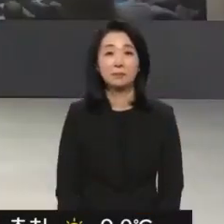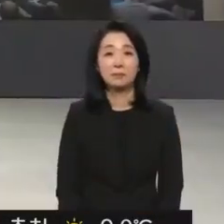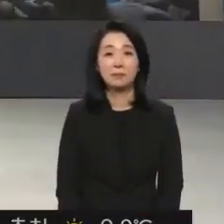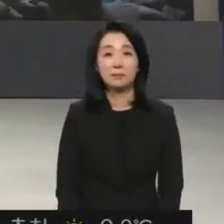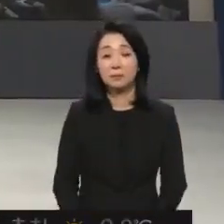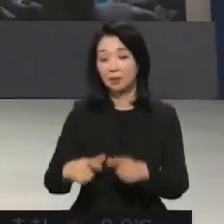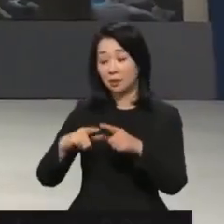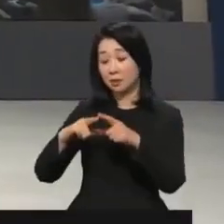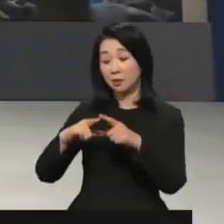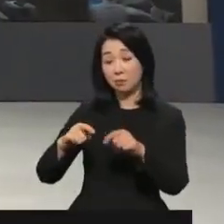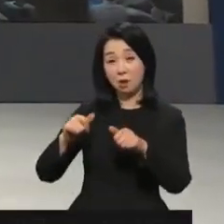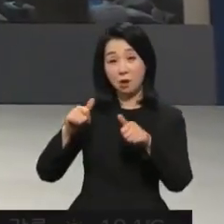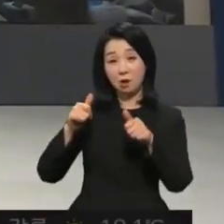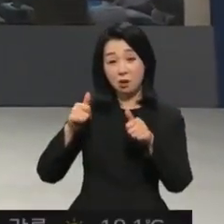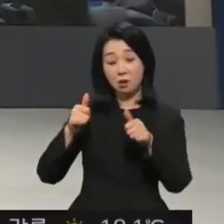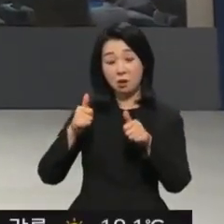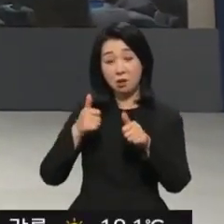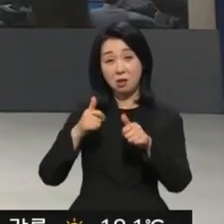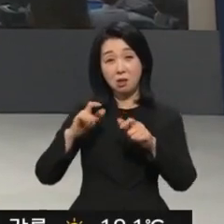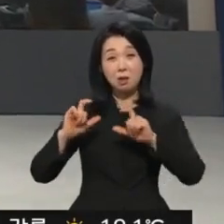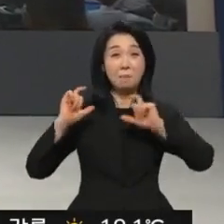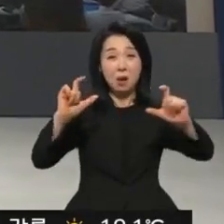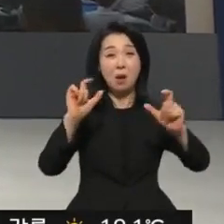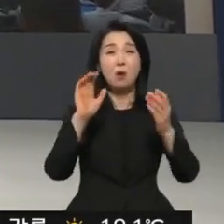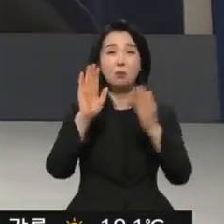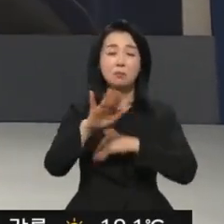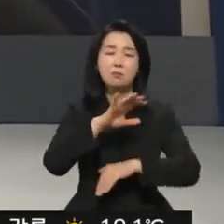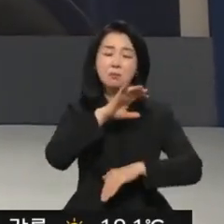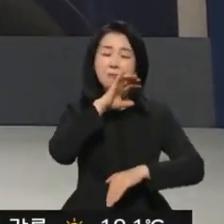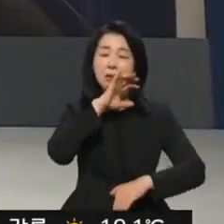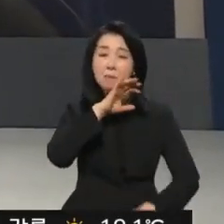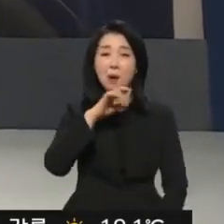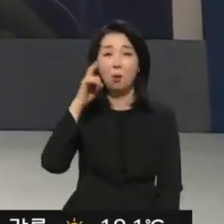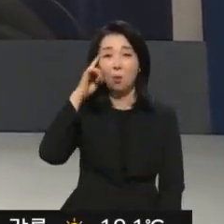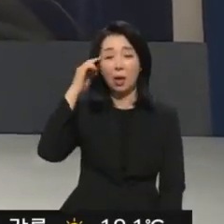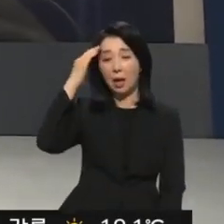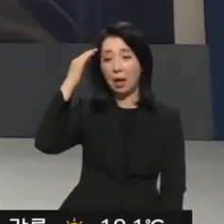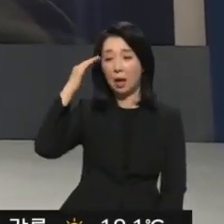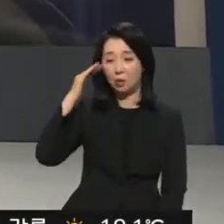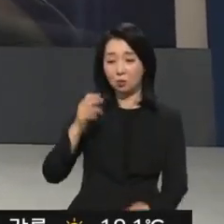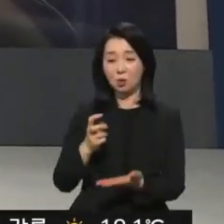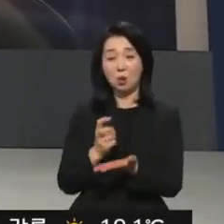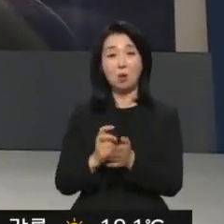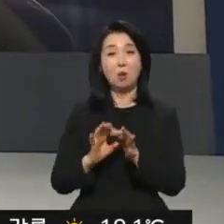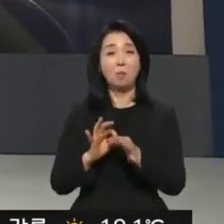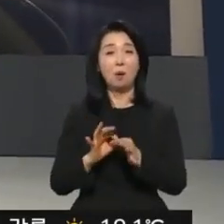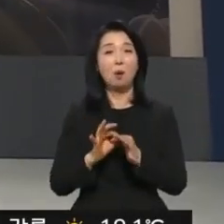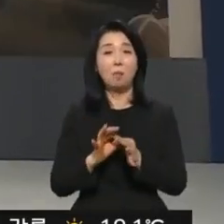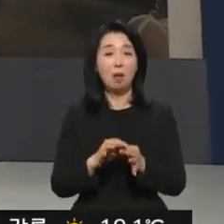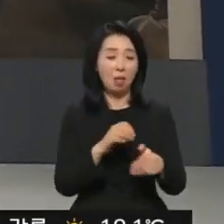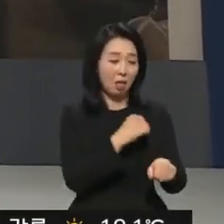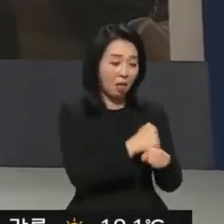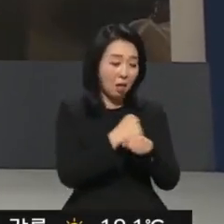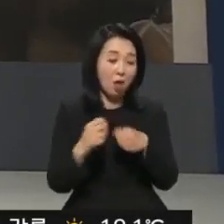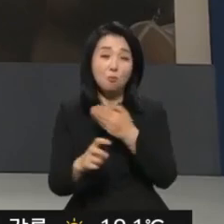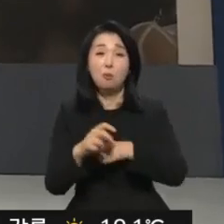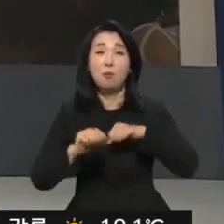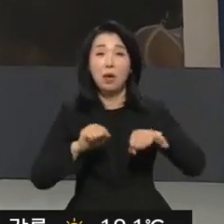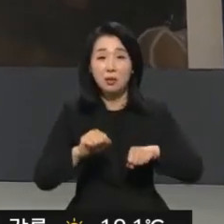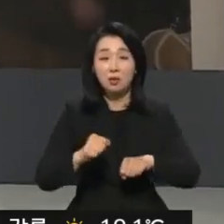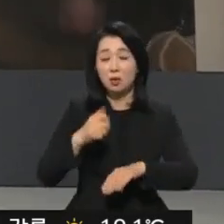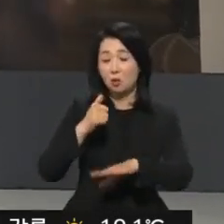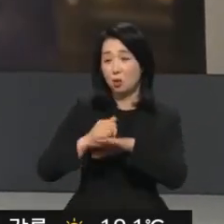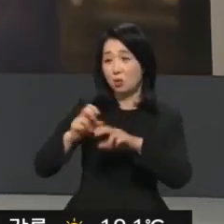일본은 판결 직후부터 반발했습니다 우리 사법부가 강대승용을 반 인도적 불법행위로 보고 일본 기업들의